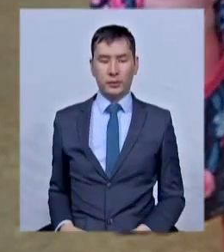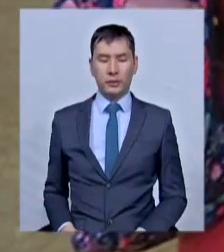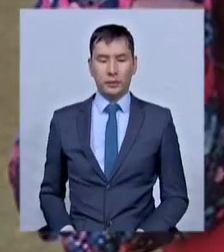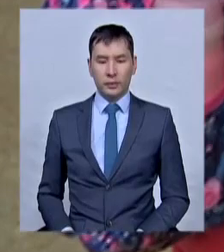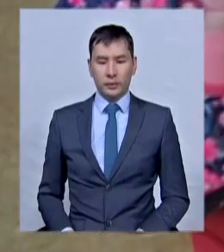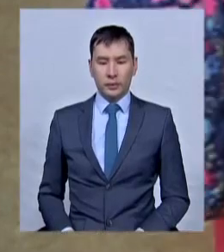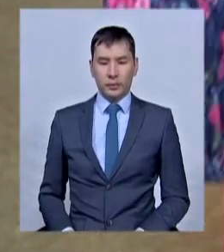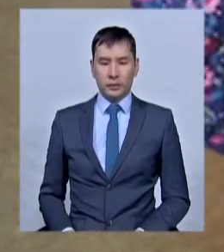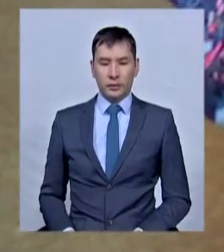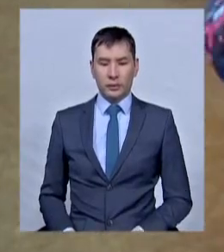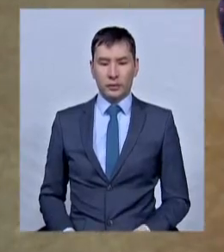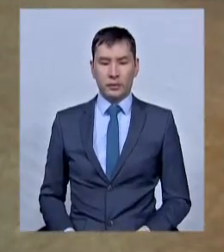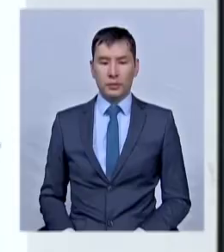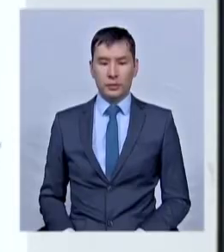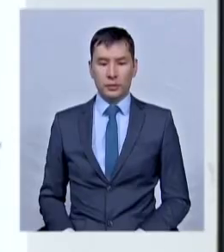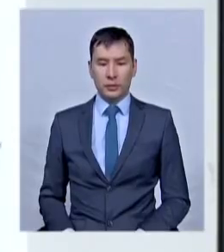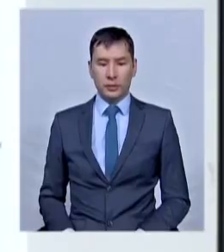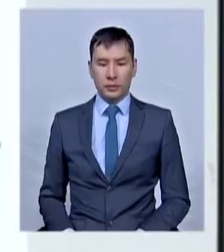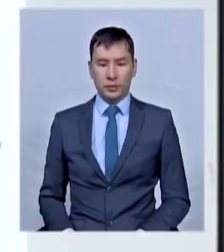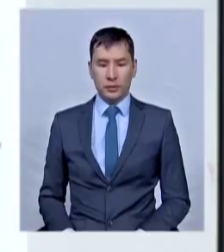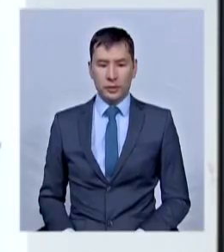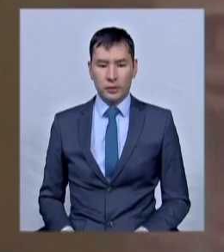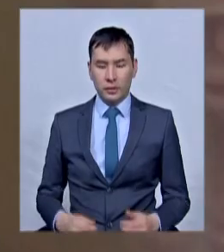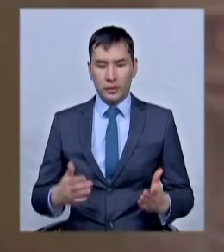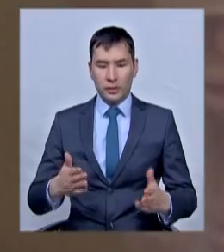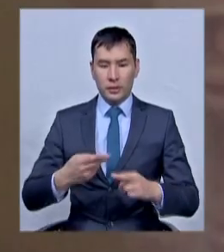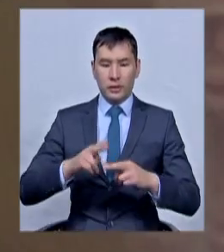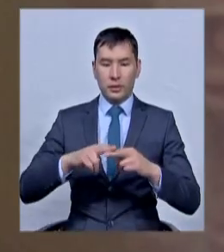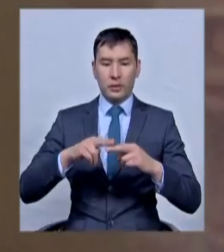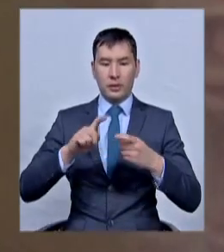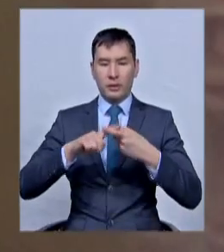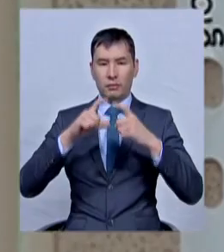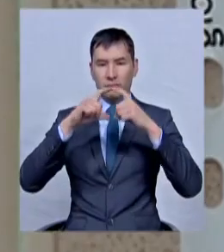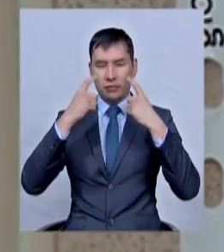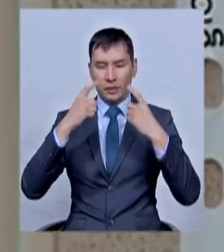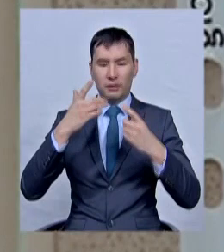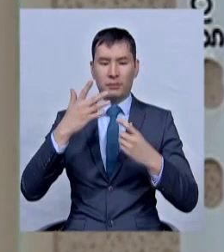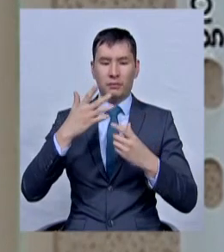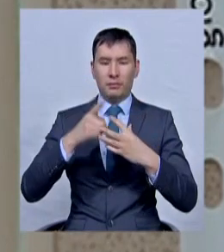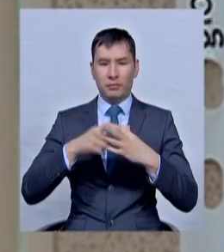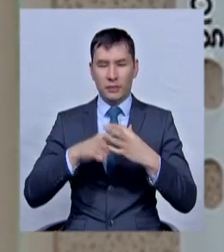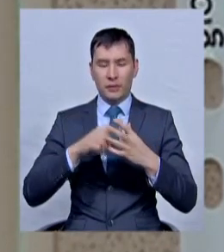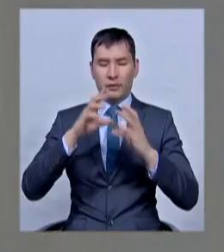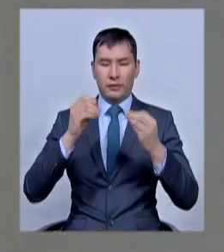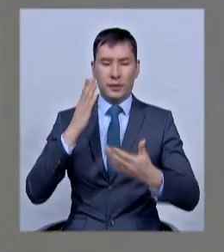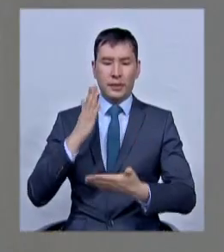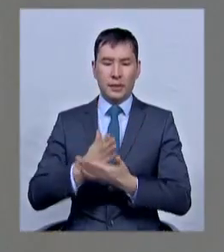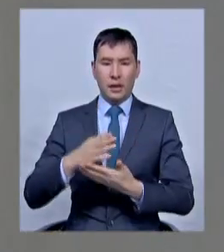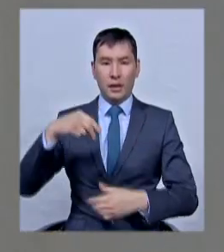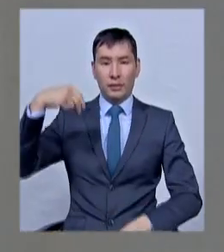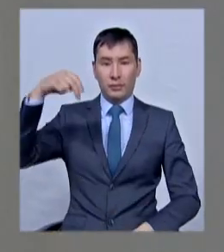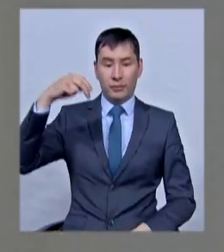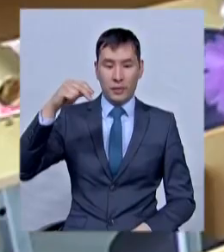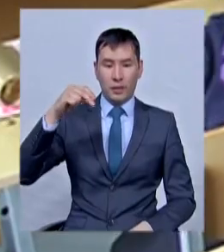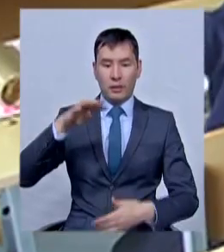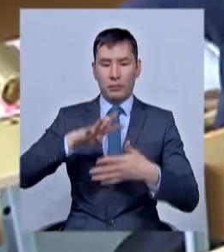кварц, медициналық бетперде, қолғап бар. Санитарлық ережелерді еске салатын жапсырмаларды жеткілікті. Ал сыныптардың қоңырау кестесі